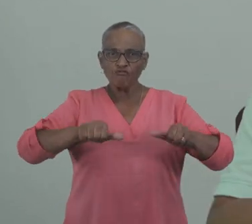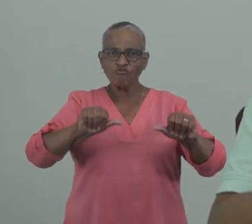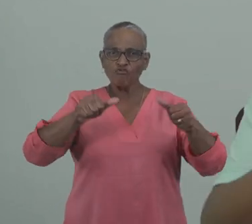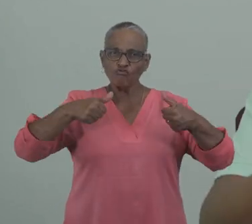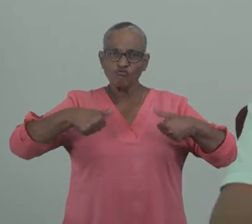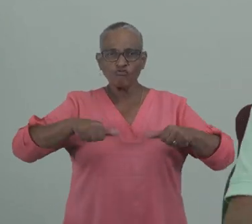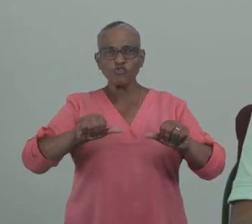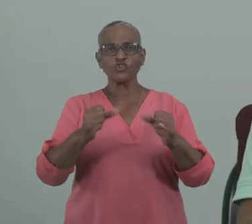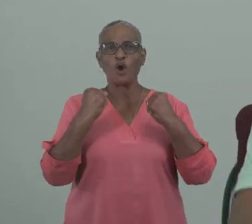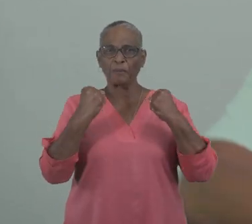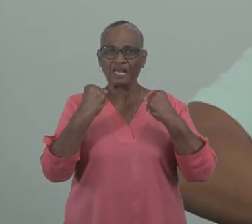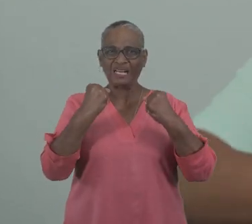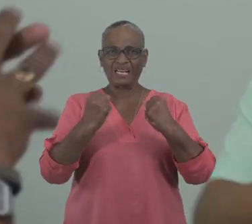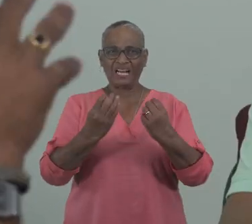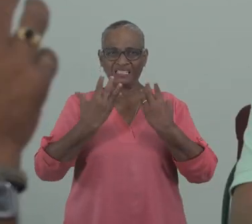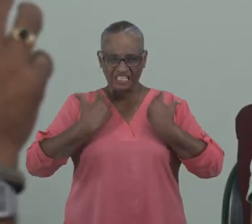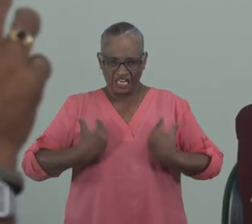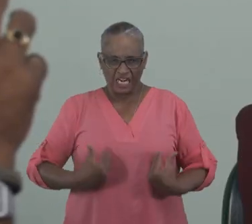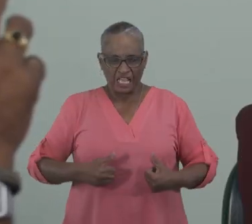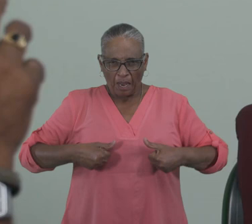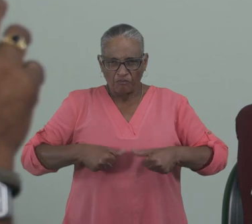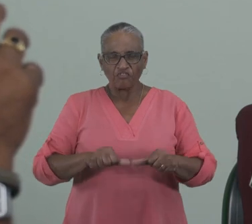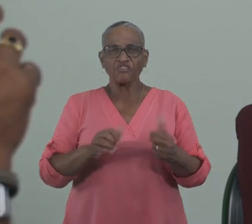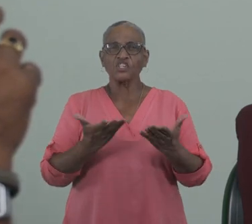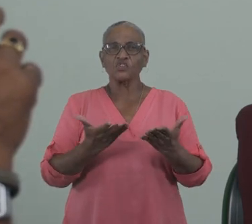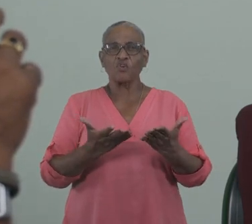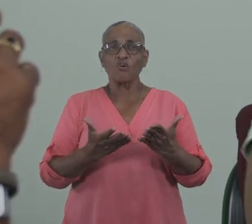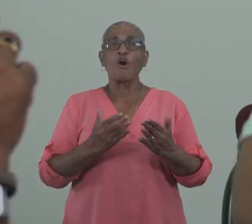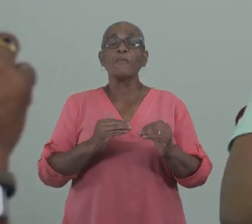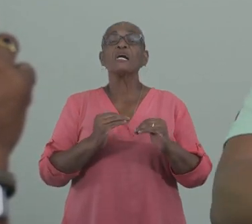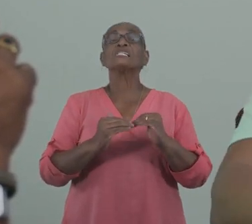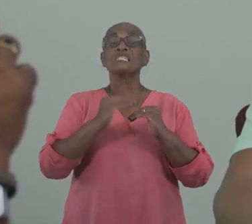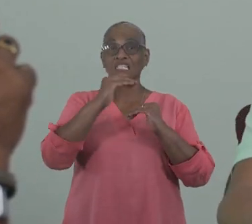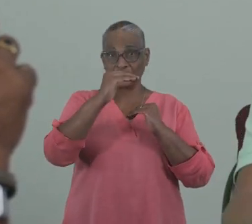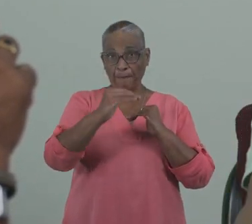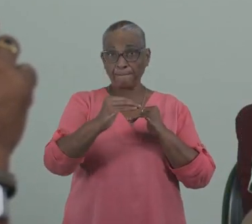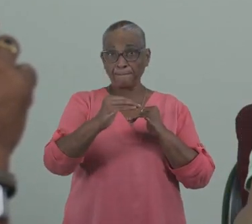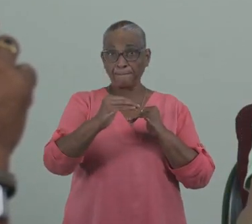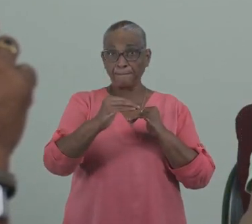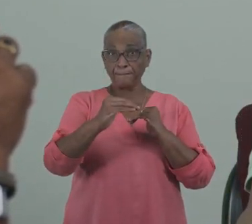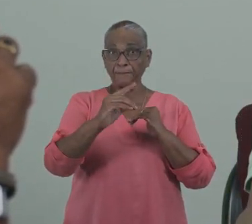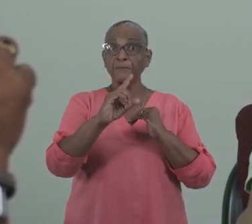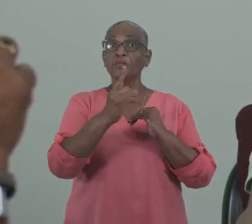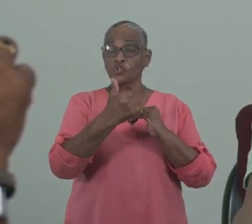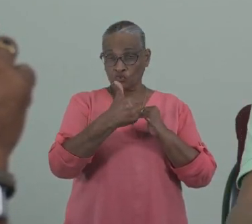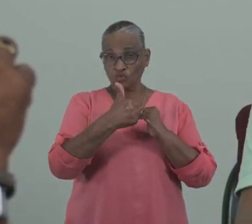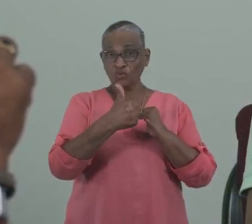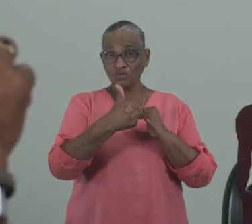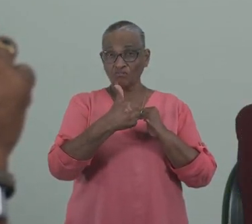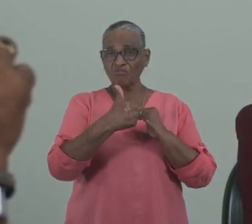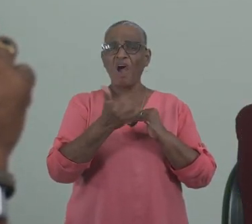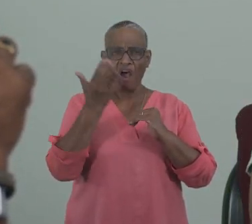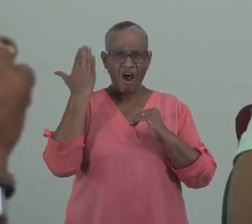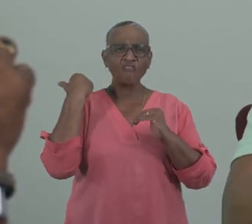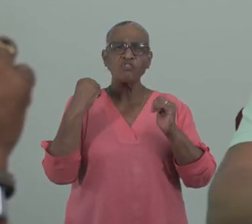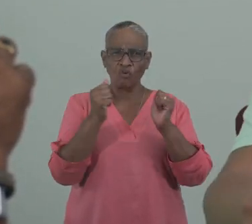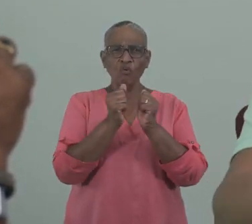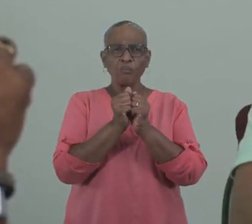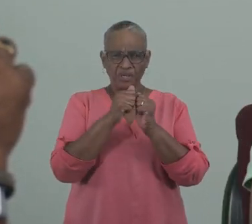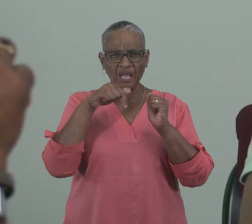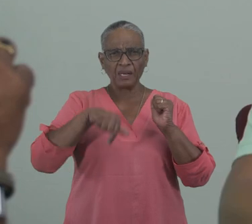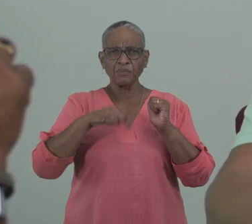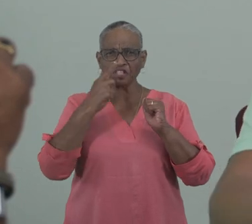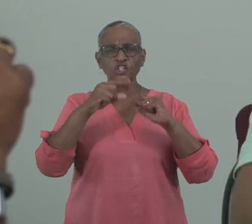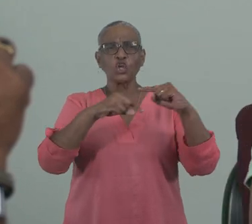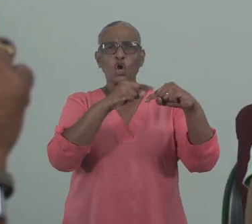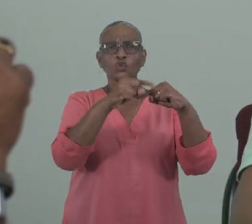naar fysiotherapie, focus op kracht, change op bakken. Wat al een stap vooruit is natuurlijk. Maar nou, de afgelopen jaren hebben